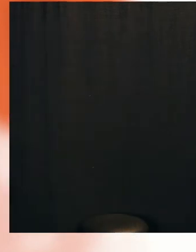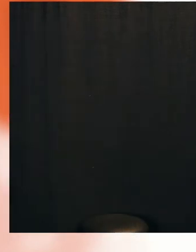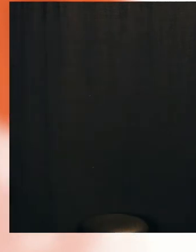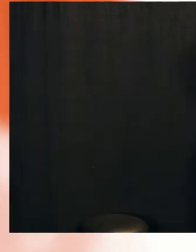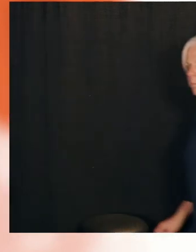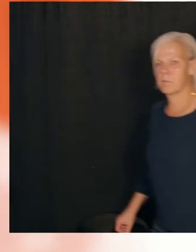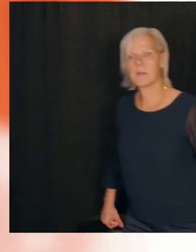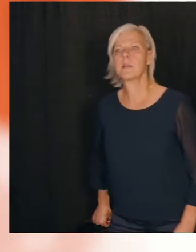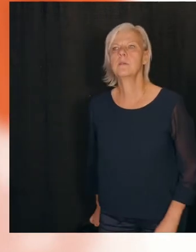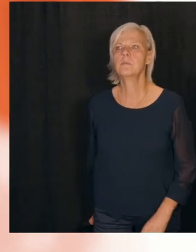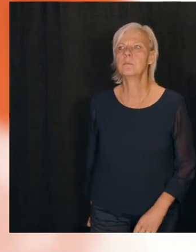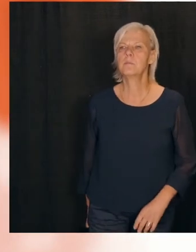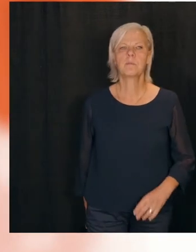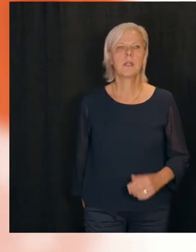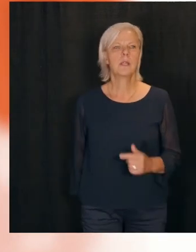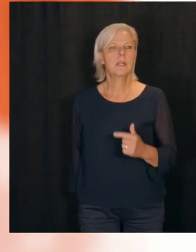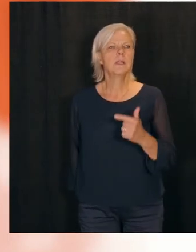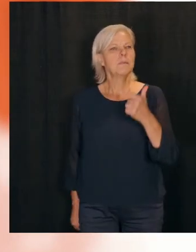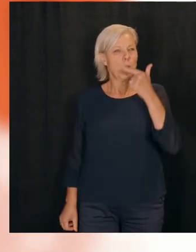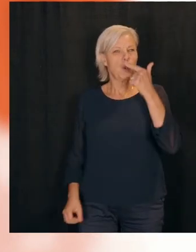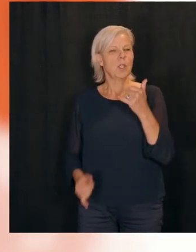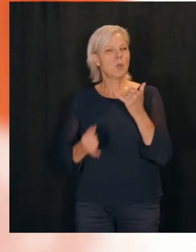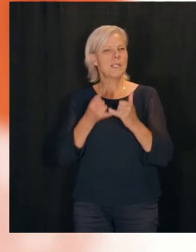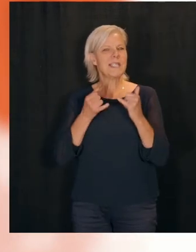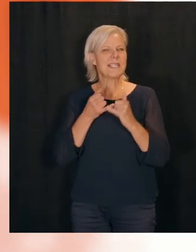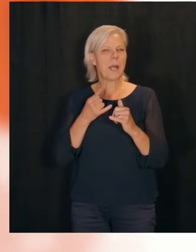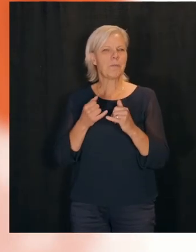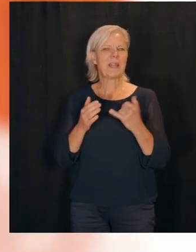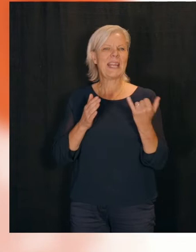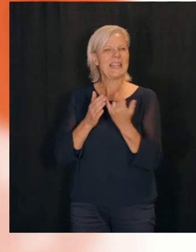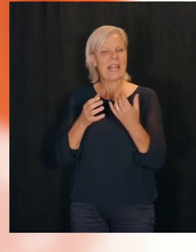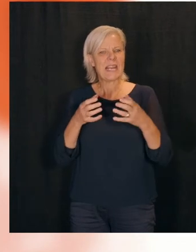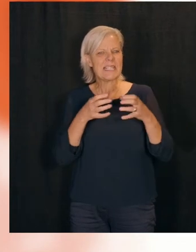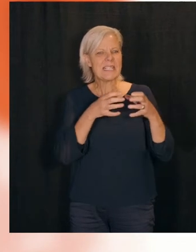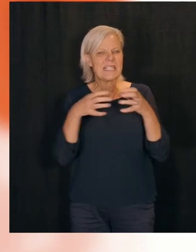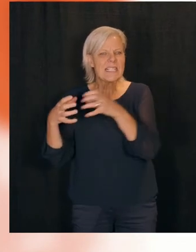Och den sjunde och sista, intersektionell, att